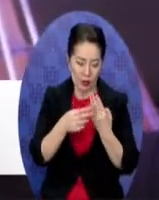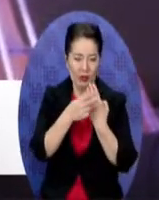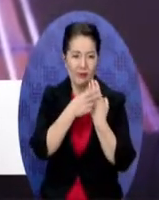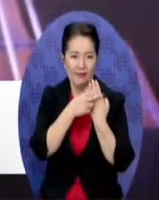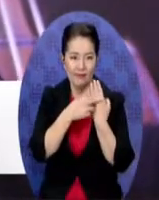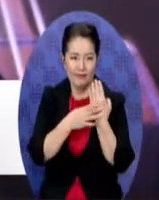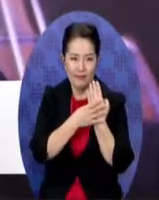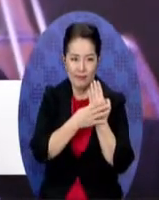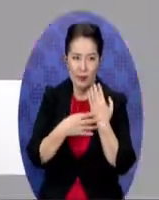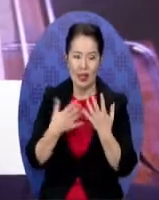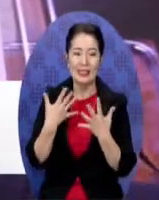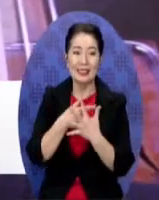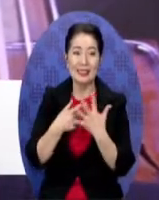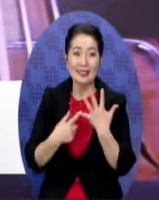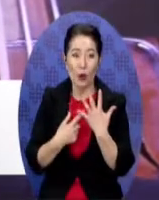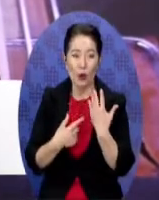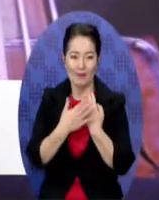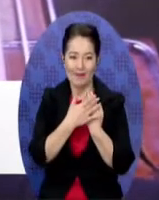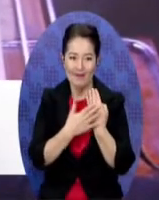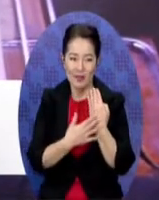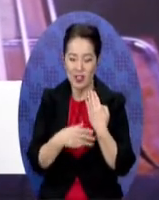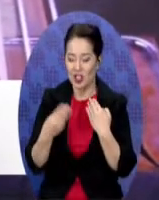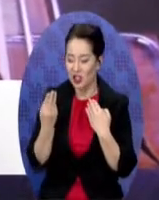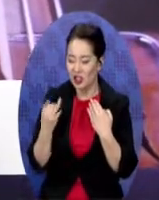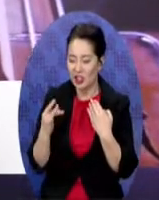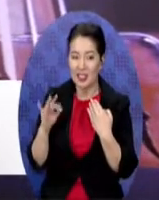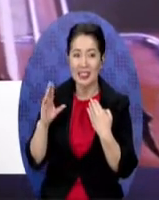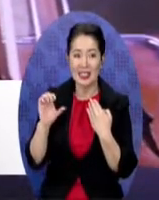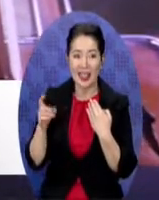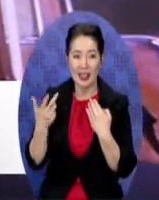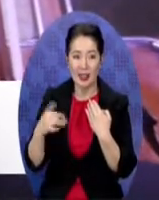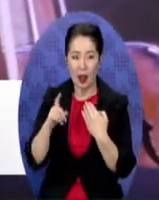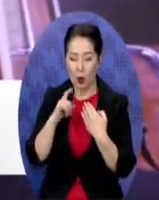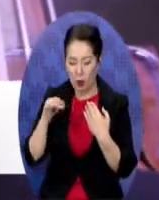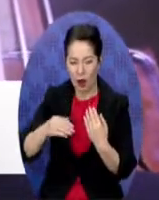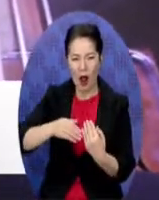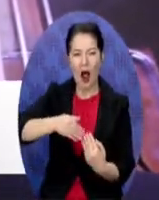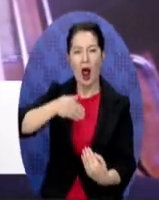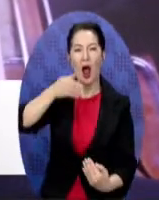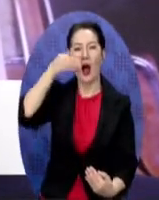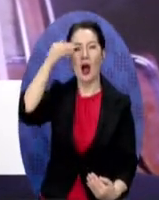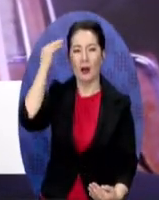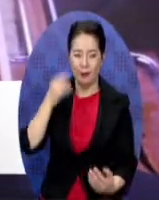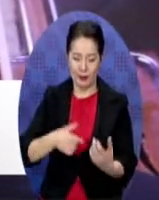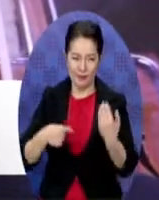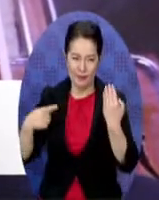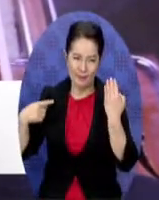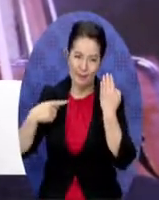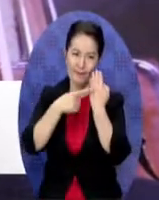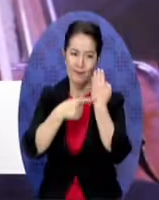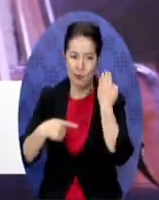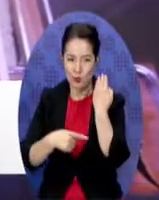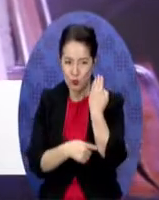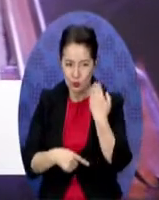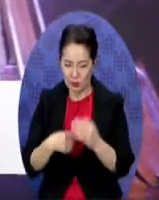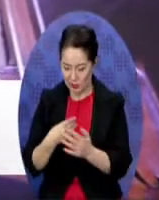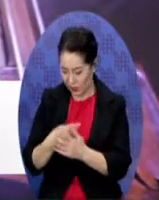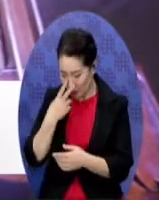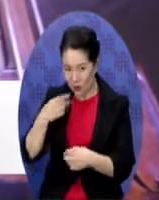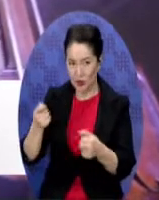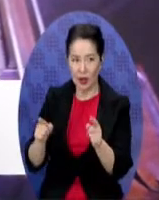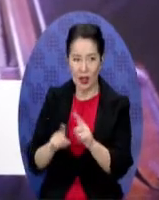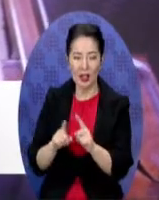таван хоруугаар тохолдог. Ширэн цартай хоор та ярьж байгаа боржигны хоор гээд нэх хурд штэй тийм ширэн цартай хоор ирсэн. Тэгсэн чинь бас л ийм